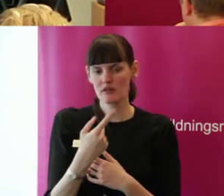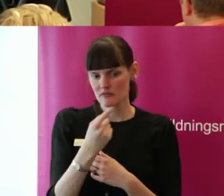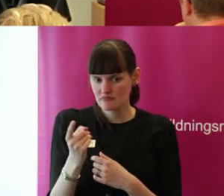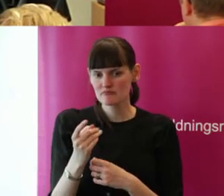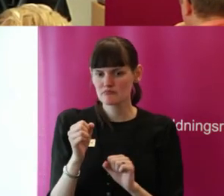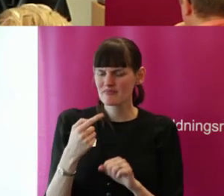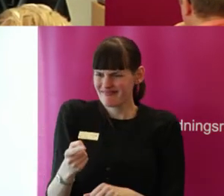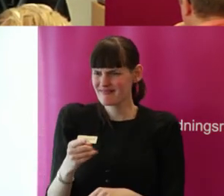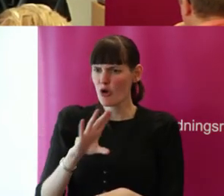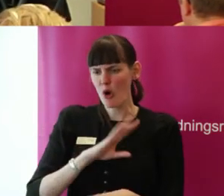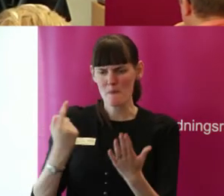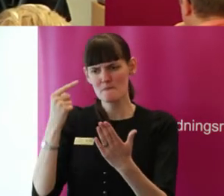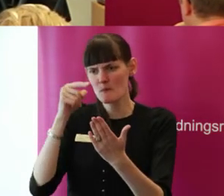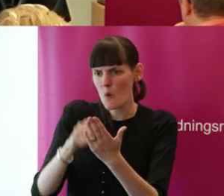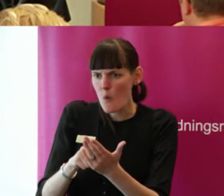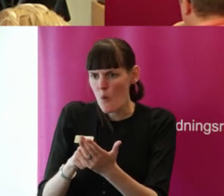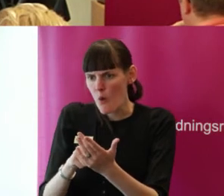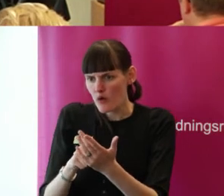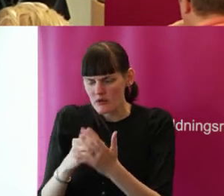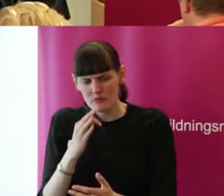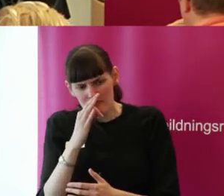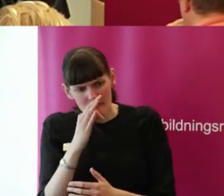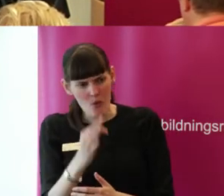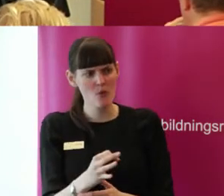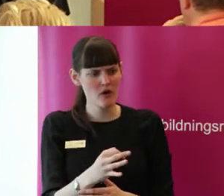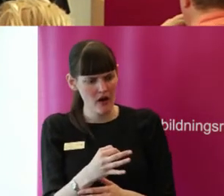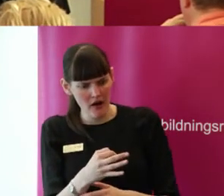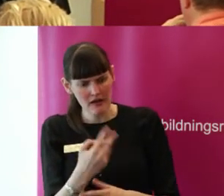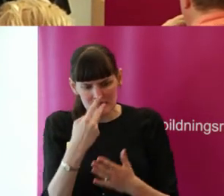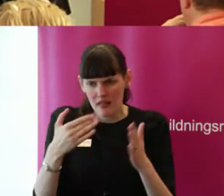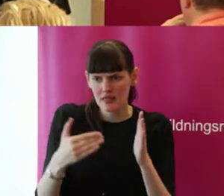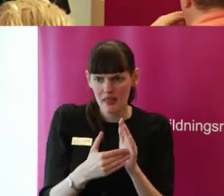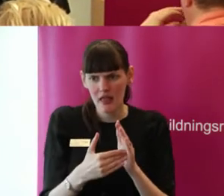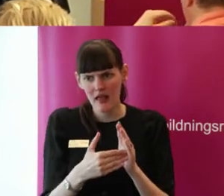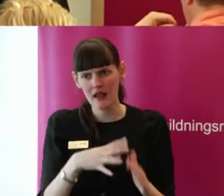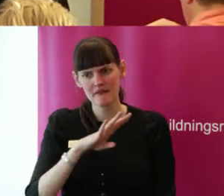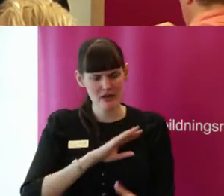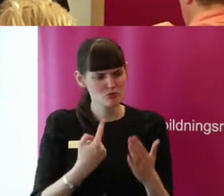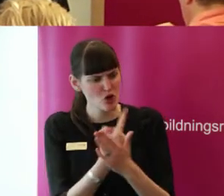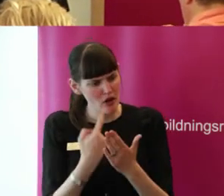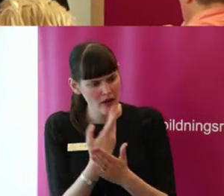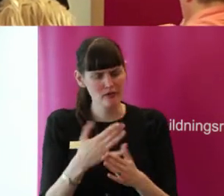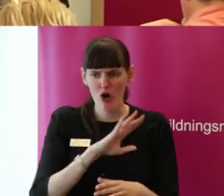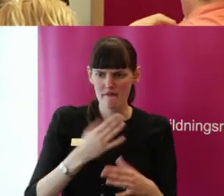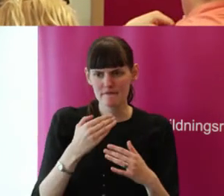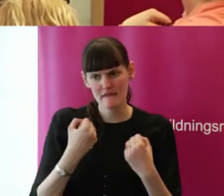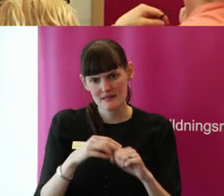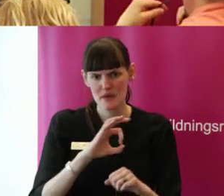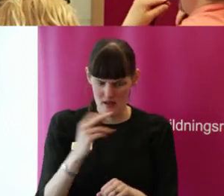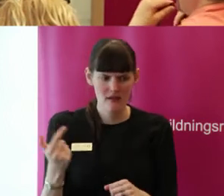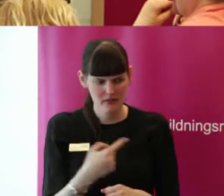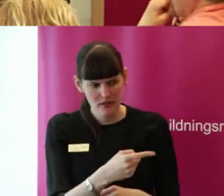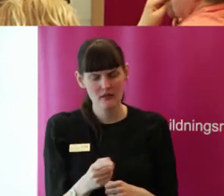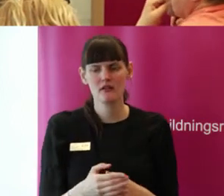huvudman som vill någonting, som frågar efter, som ser till att försörjning finns och så vidare. Och de